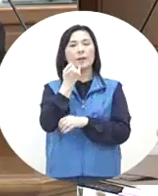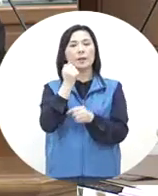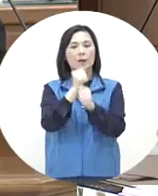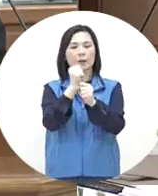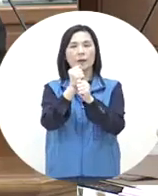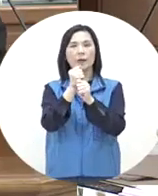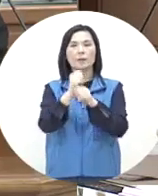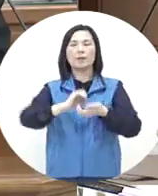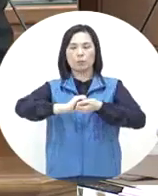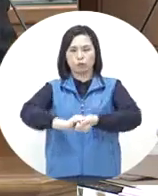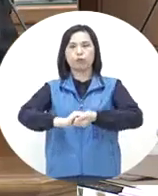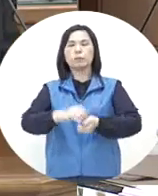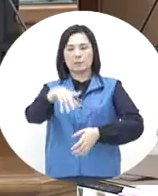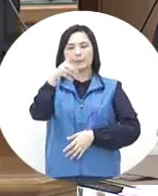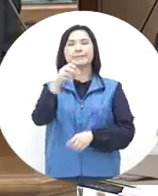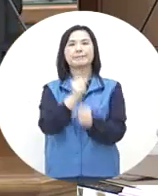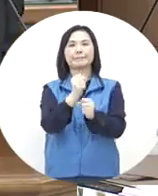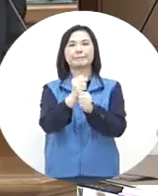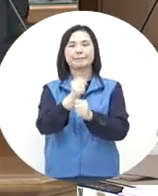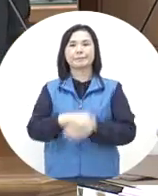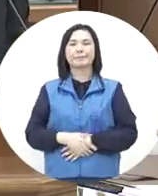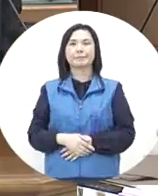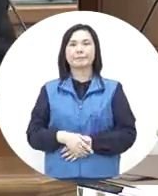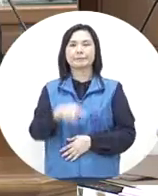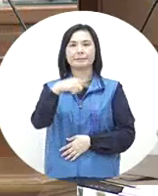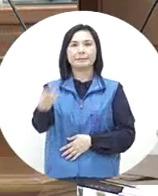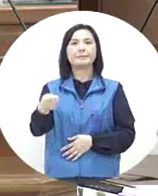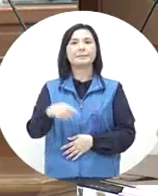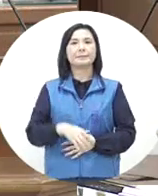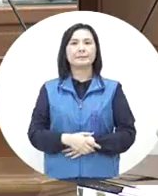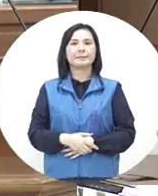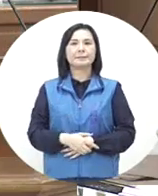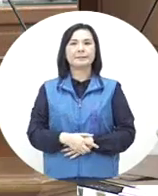一定要先做。哦，那看下一页。